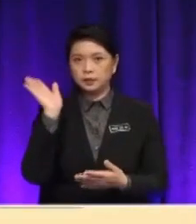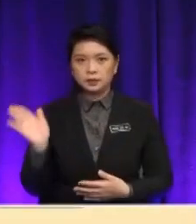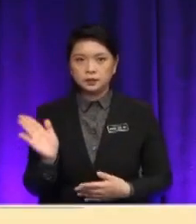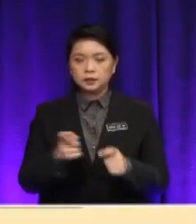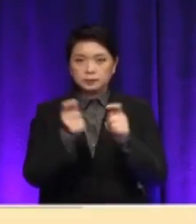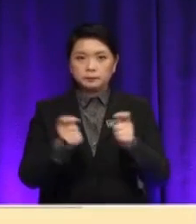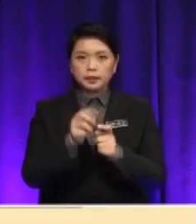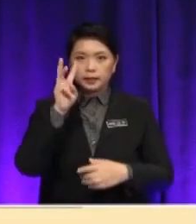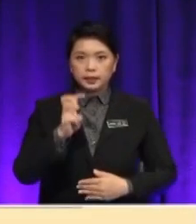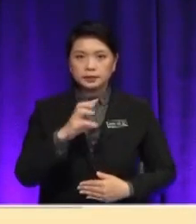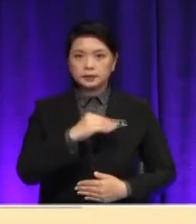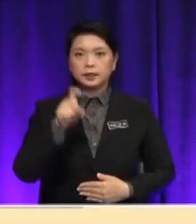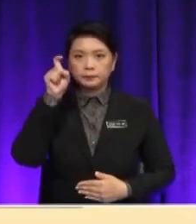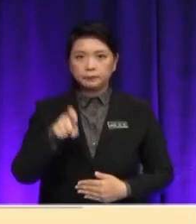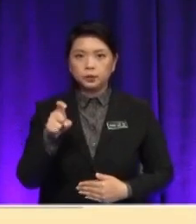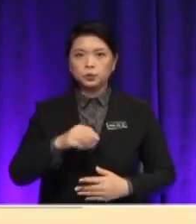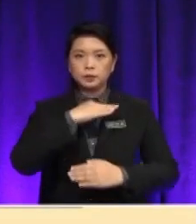Kita perlu balut. Okey.